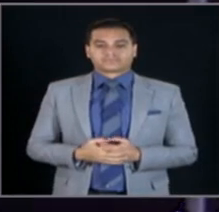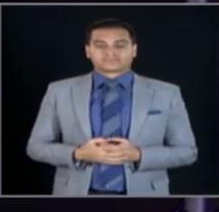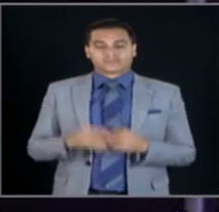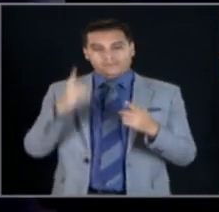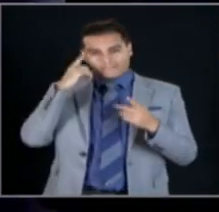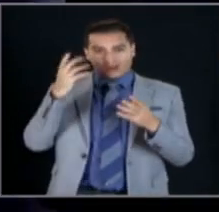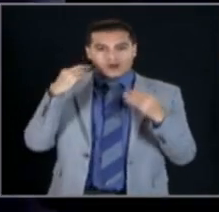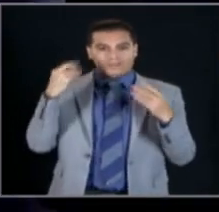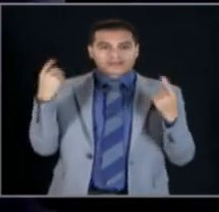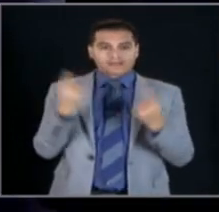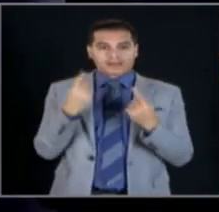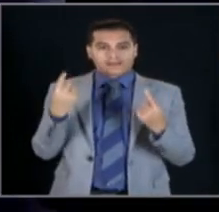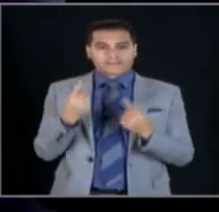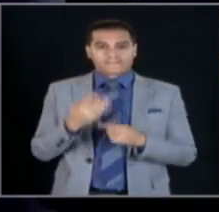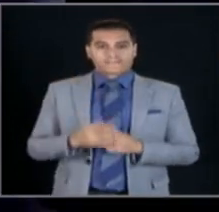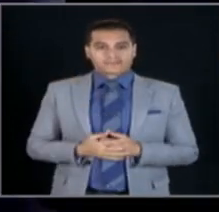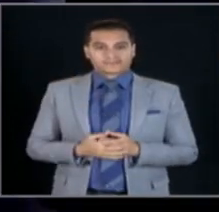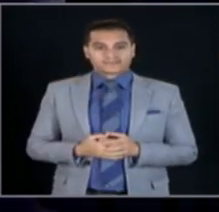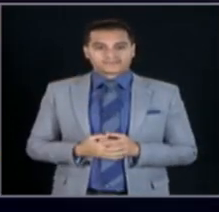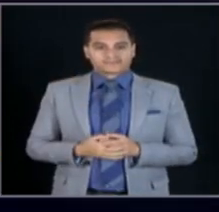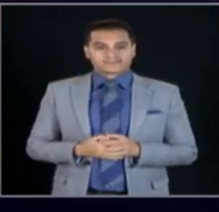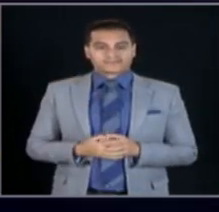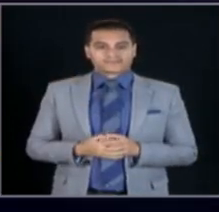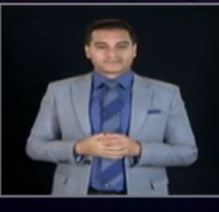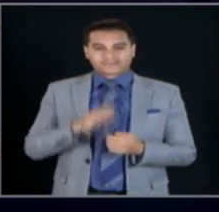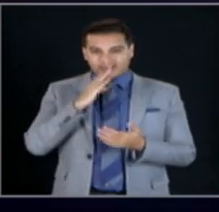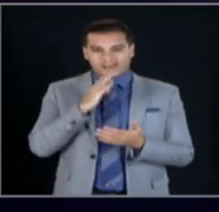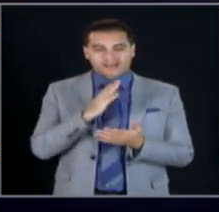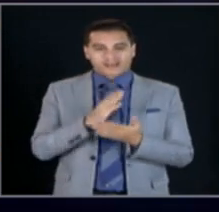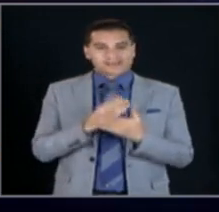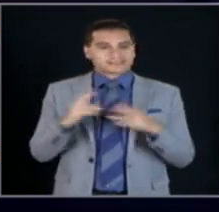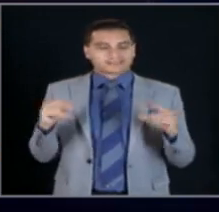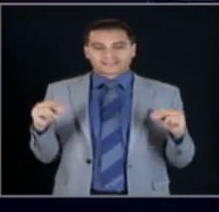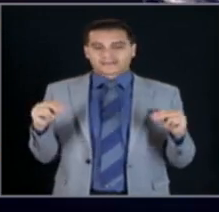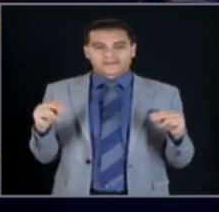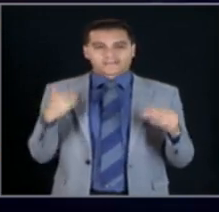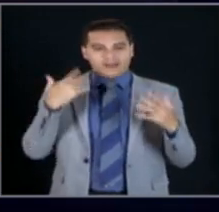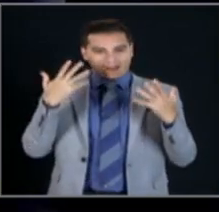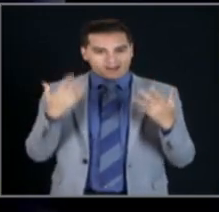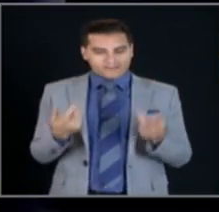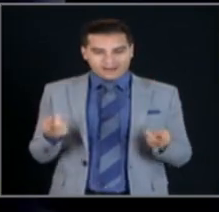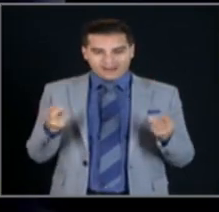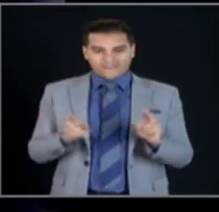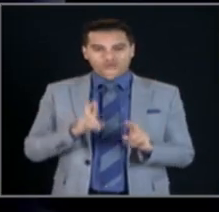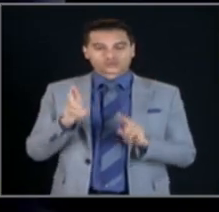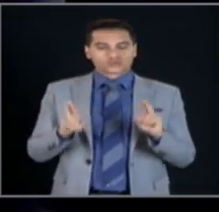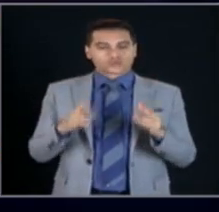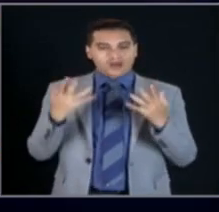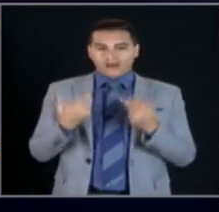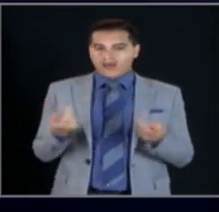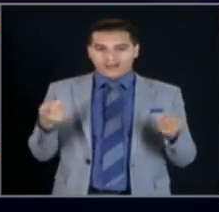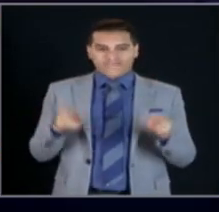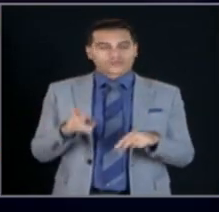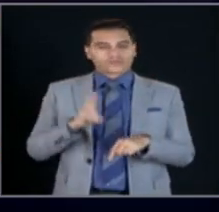معلومات عامه احنا ماشيين خطوه يعني متعادلين في النتيجه اتنين قدرات ذهنيه